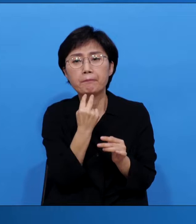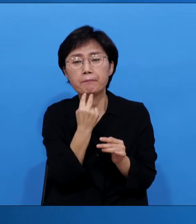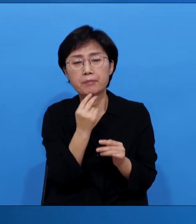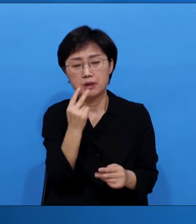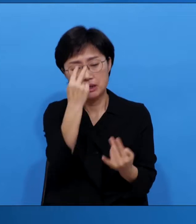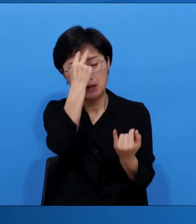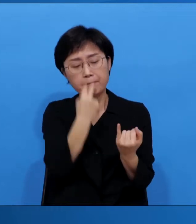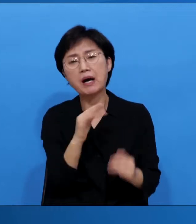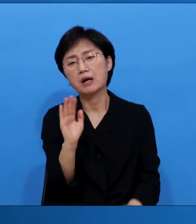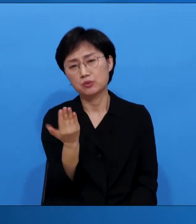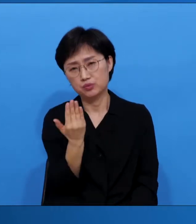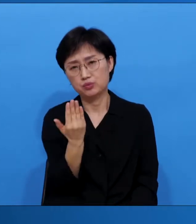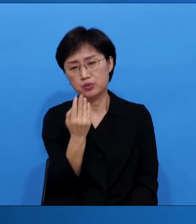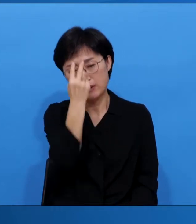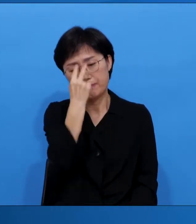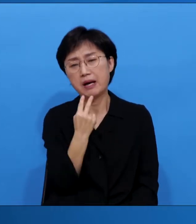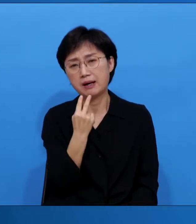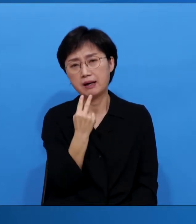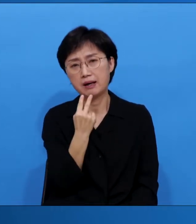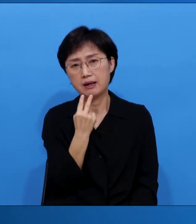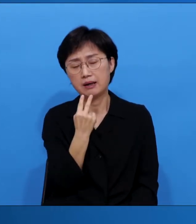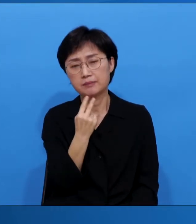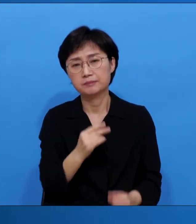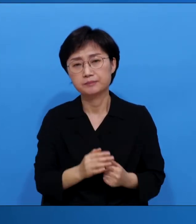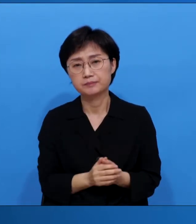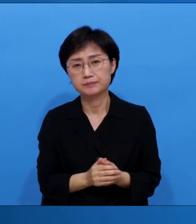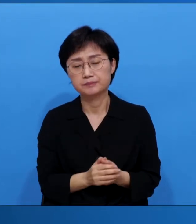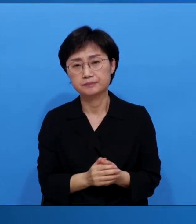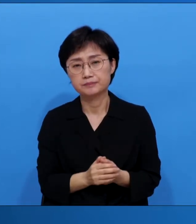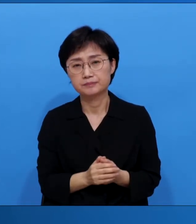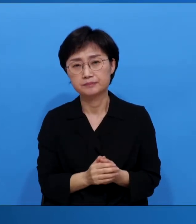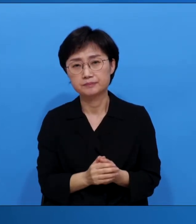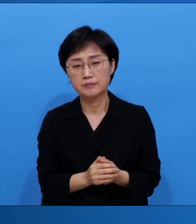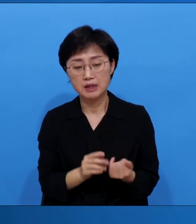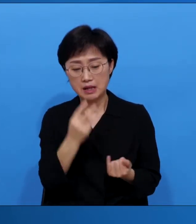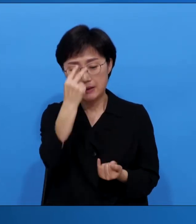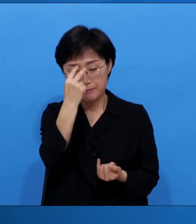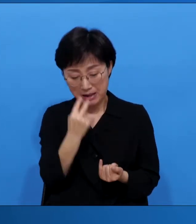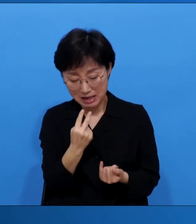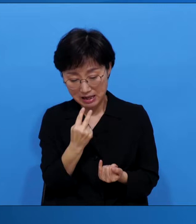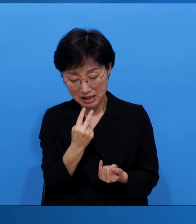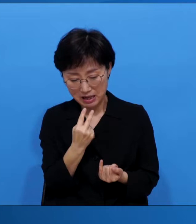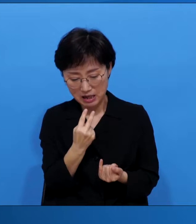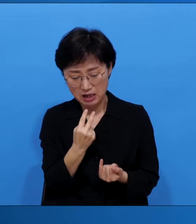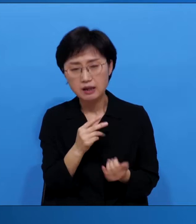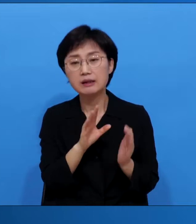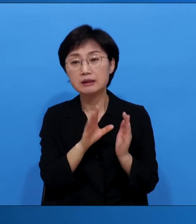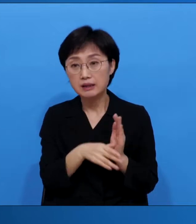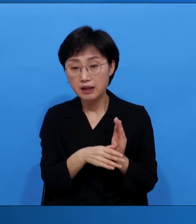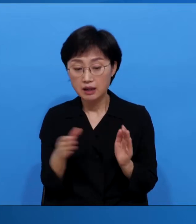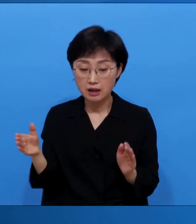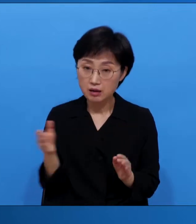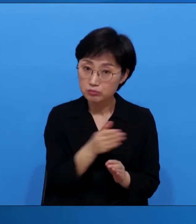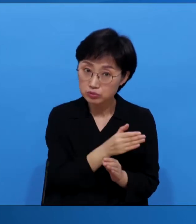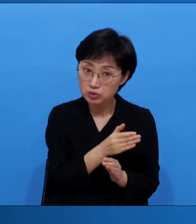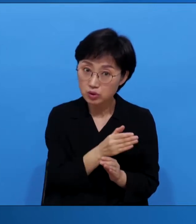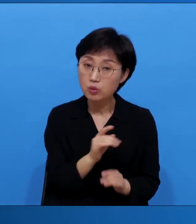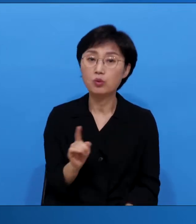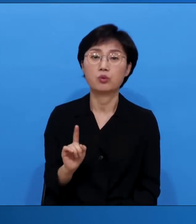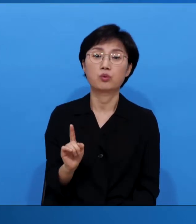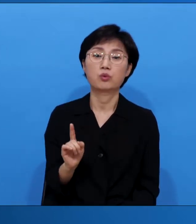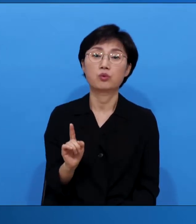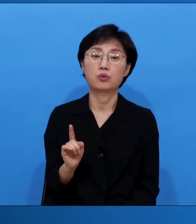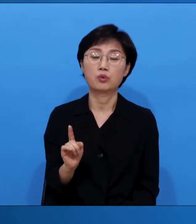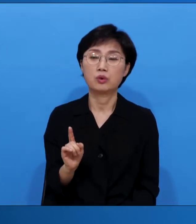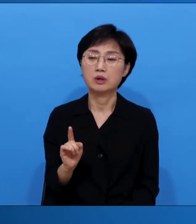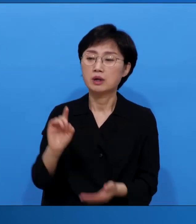from a quack doctor, and when she put it in her eyes, she went blind. 그때부터 그리스도 언약 붙잡고 기도한 겁니다. But from